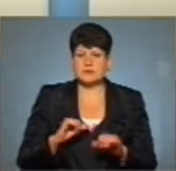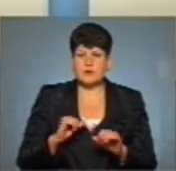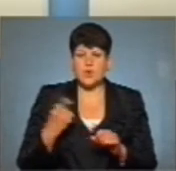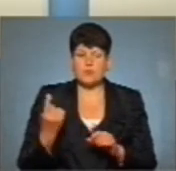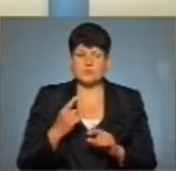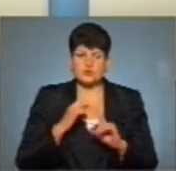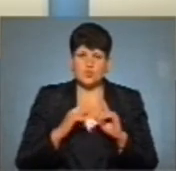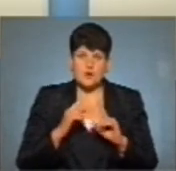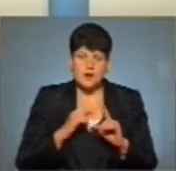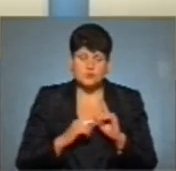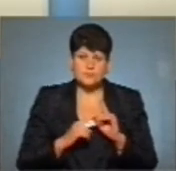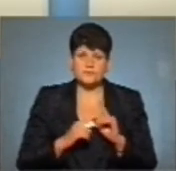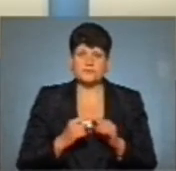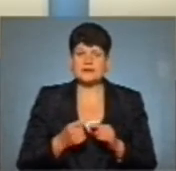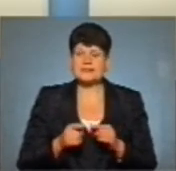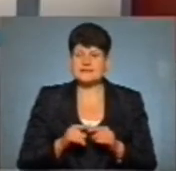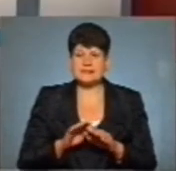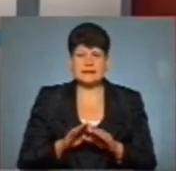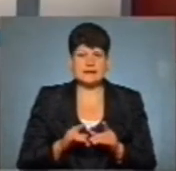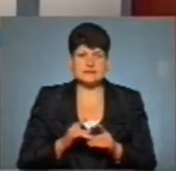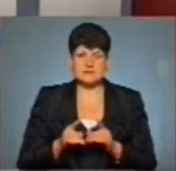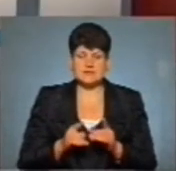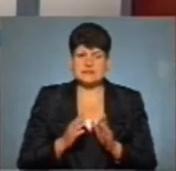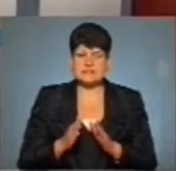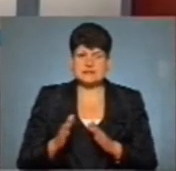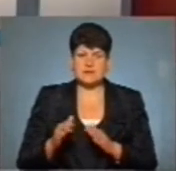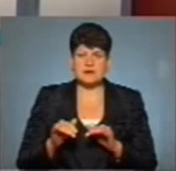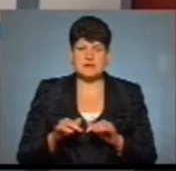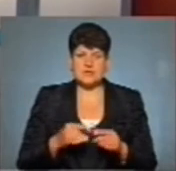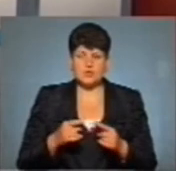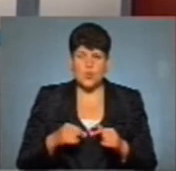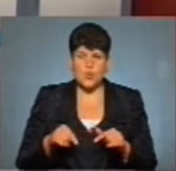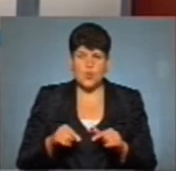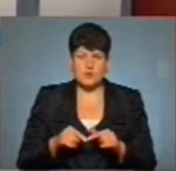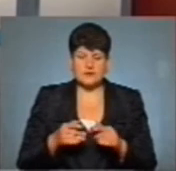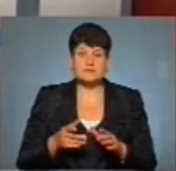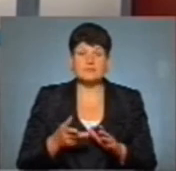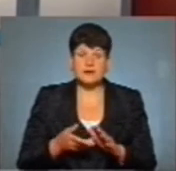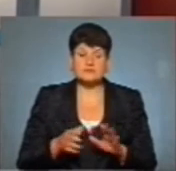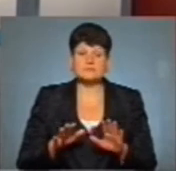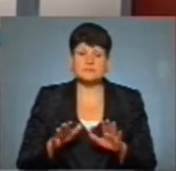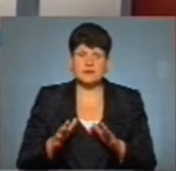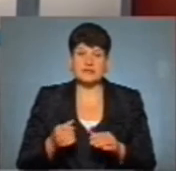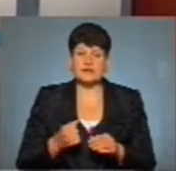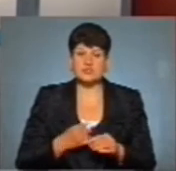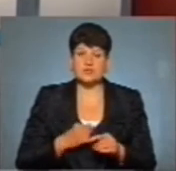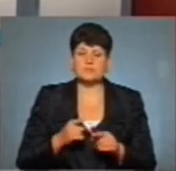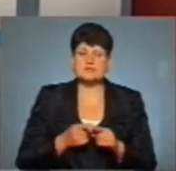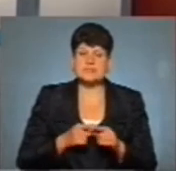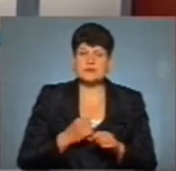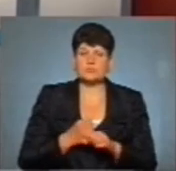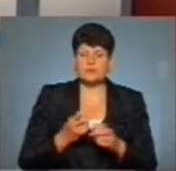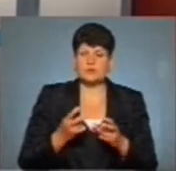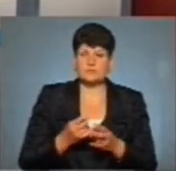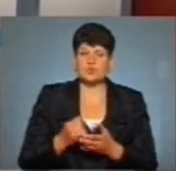раду. Тобто так саме зміниться система діяльності органів? Так планувалось, але, на жаль, щоб це зробити, потрібно